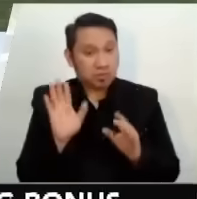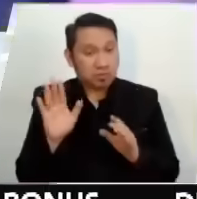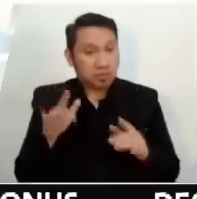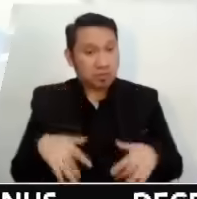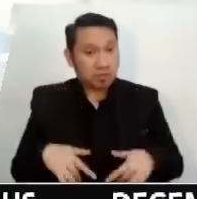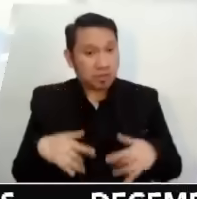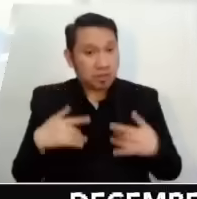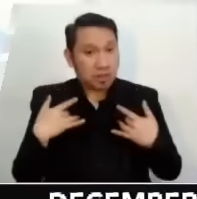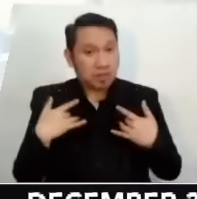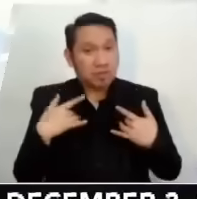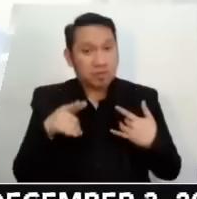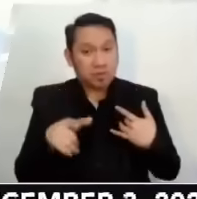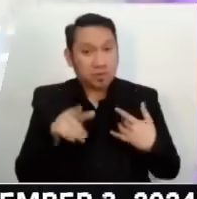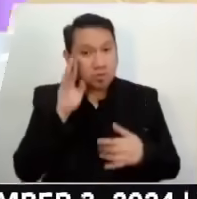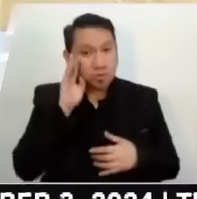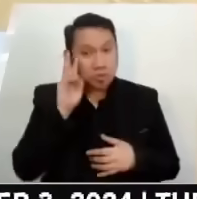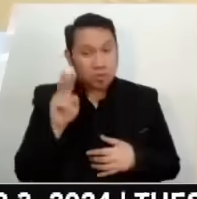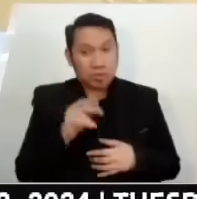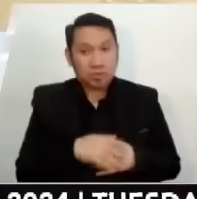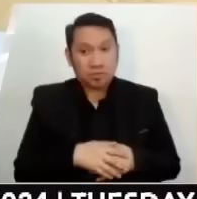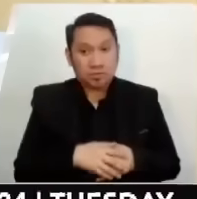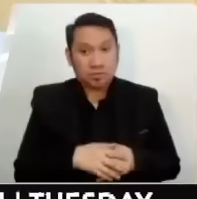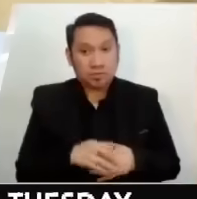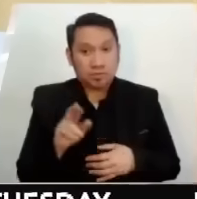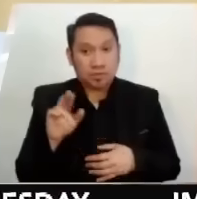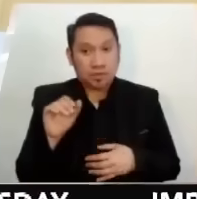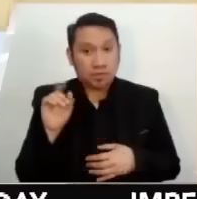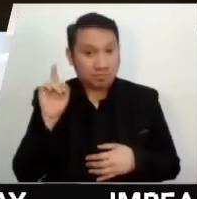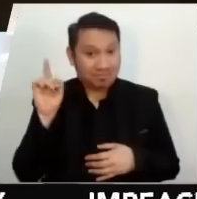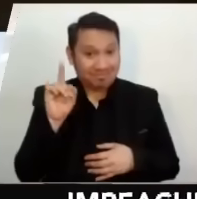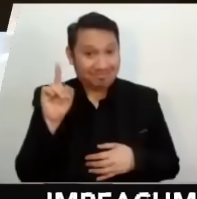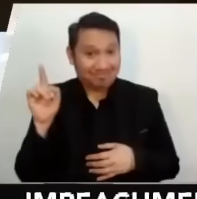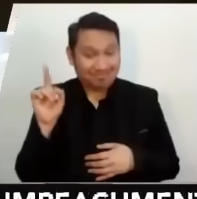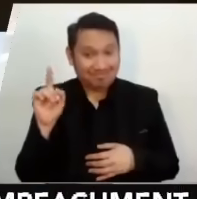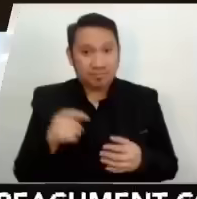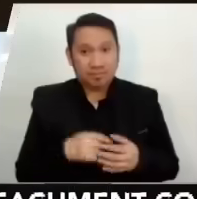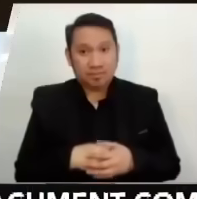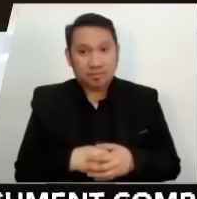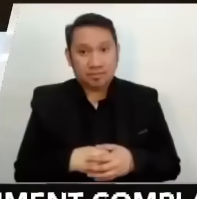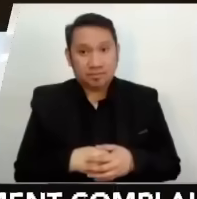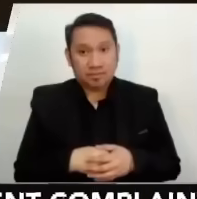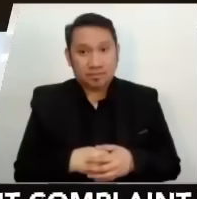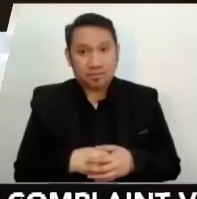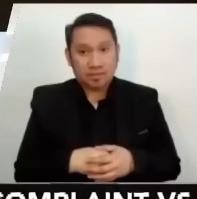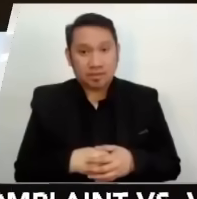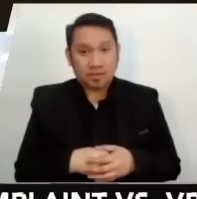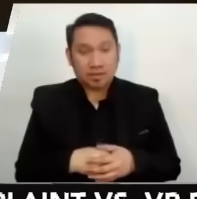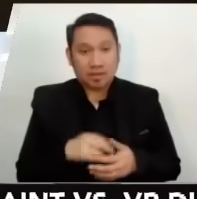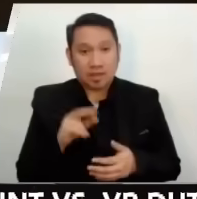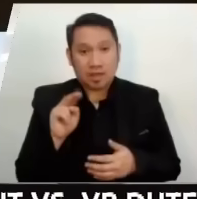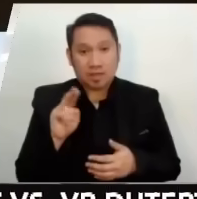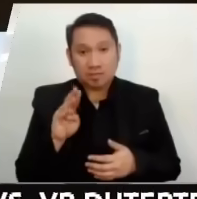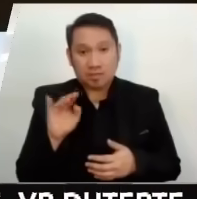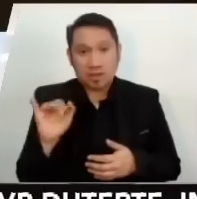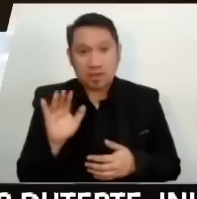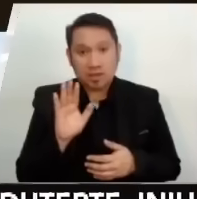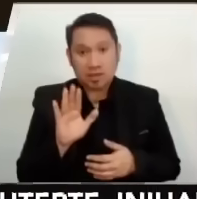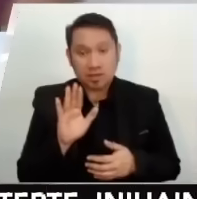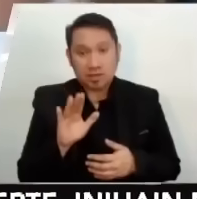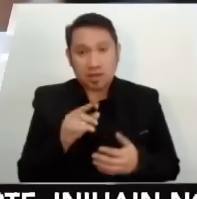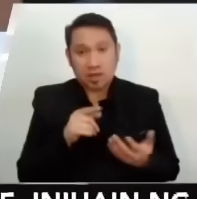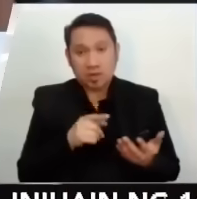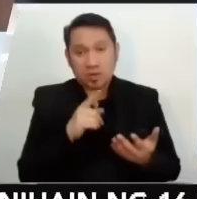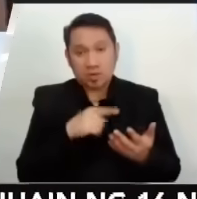Marcos, First Lady Liza Marcos at House Speaker Martin Romualdez, iniurong ng NBI ang kanilang investigasyon sa December